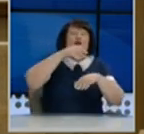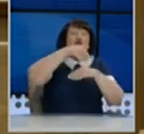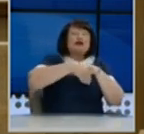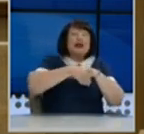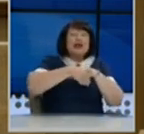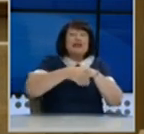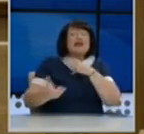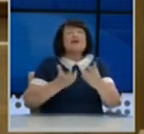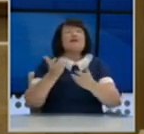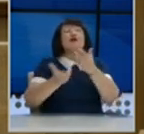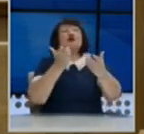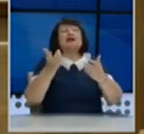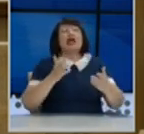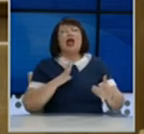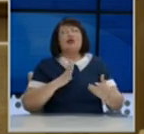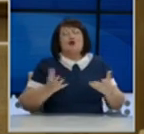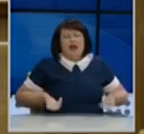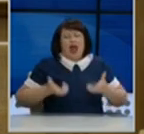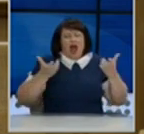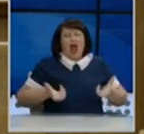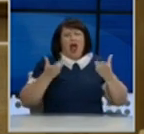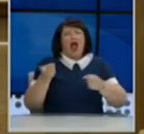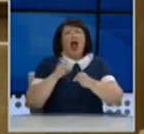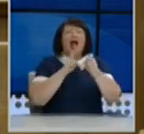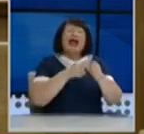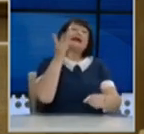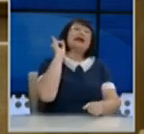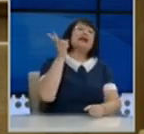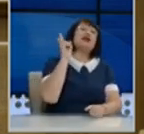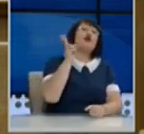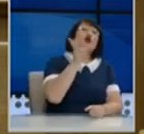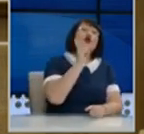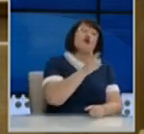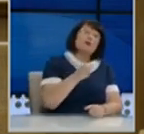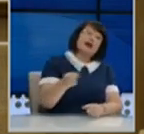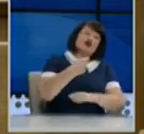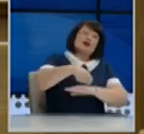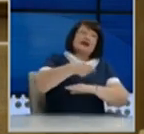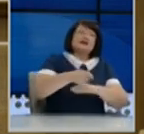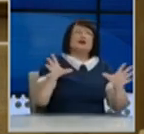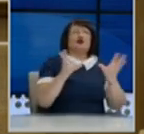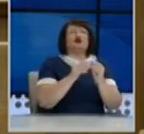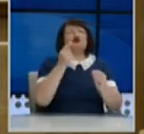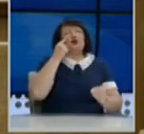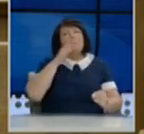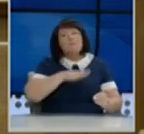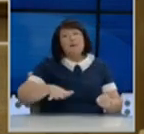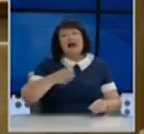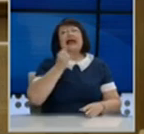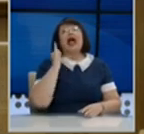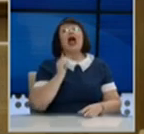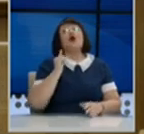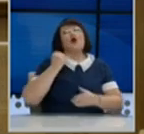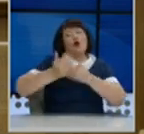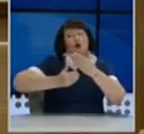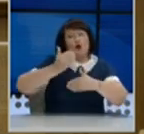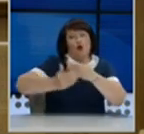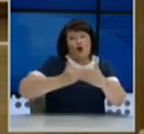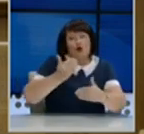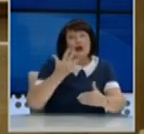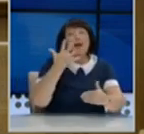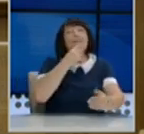είχαν καεί οι άνθρωποι. Είναι κατηγορούμενος στη δίκη για το μάτι που δεν ολοκληρώνεται μετά, πάνω